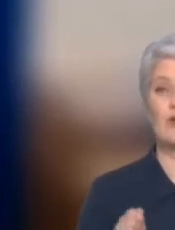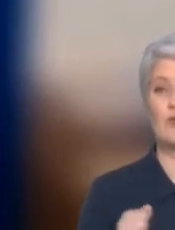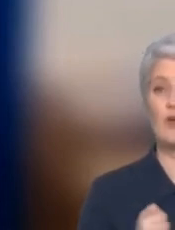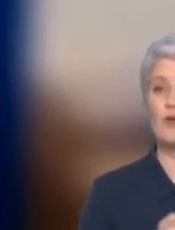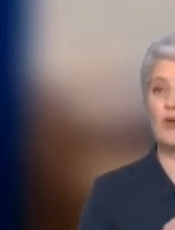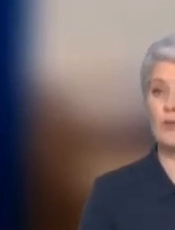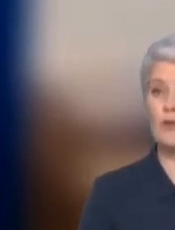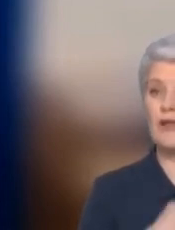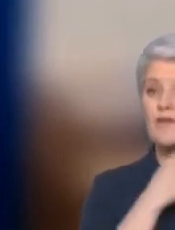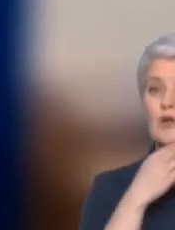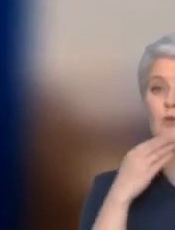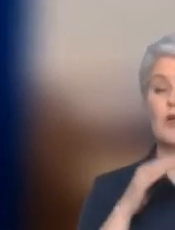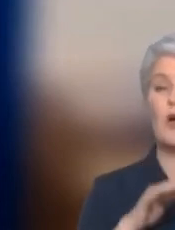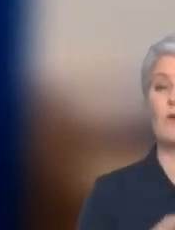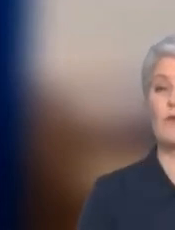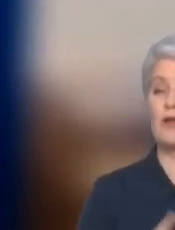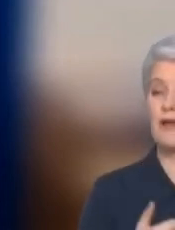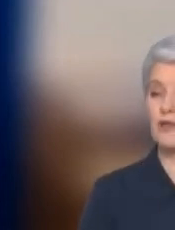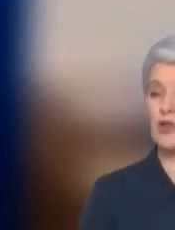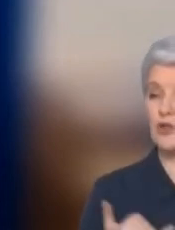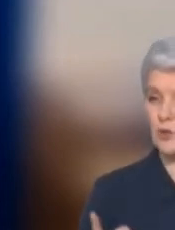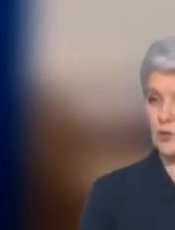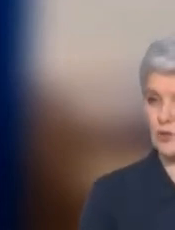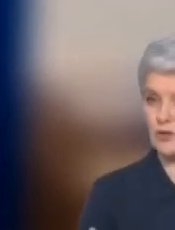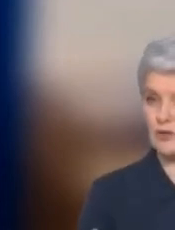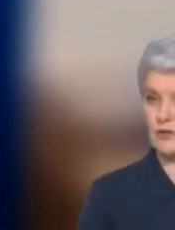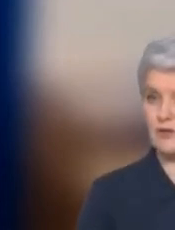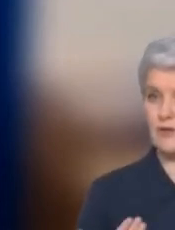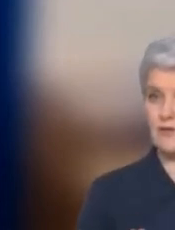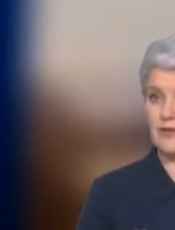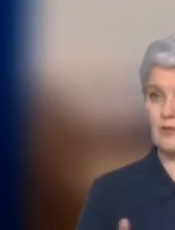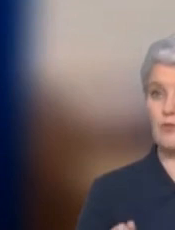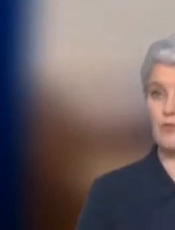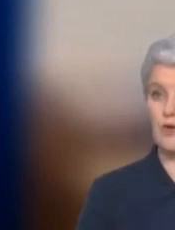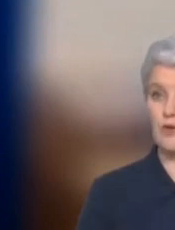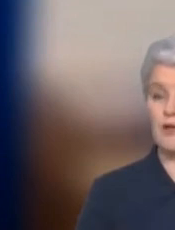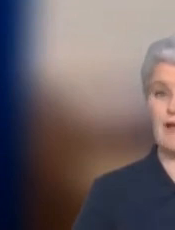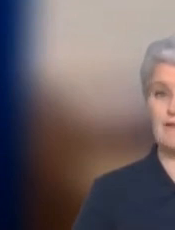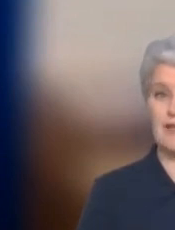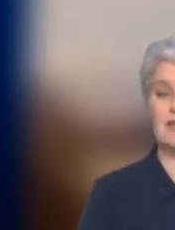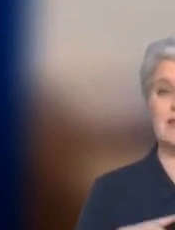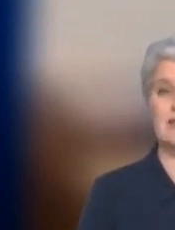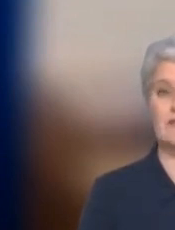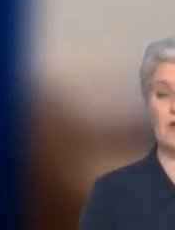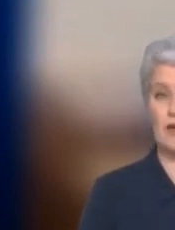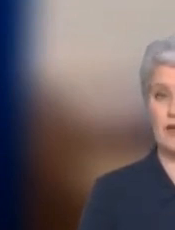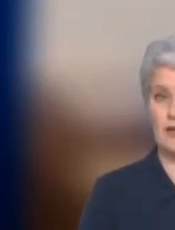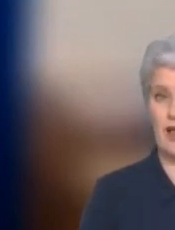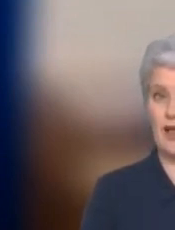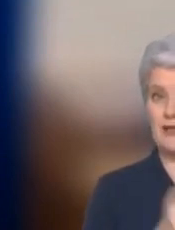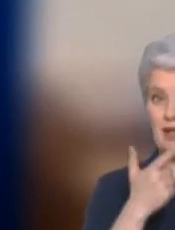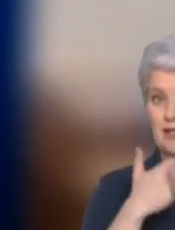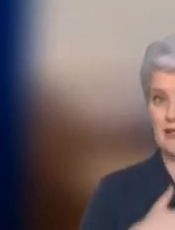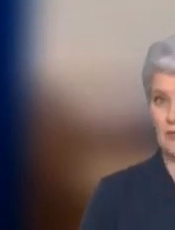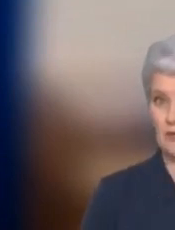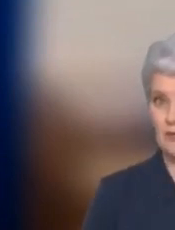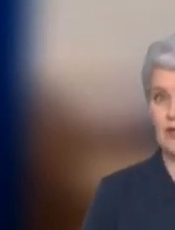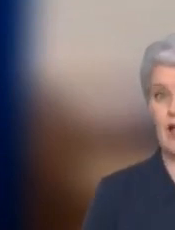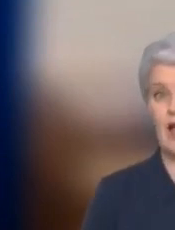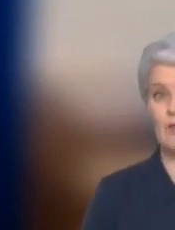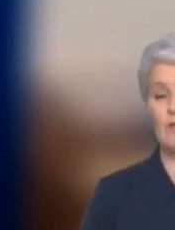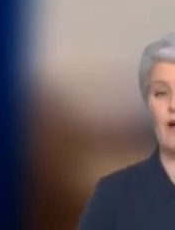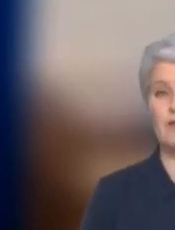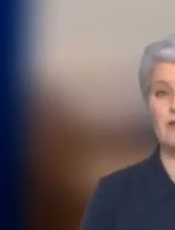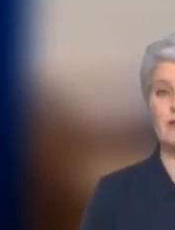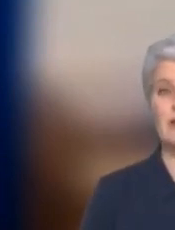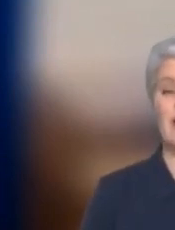в багатьох банках вже сьогодні, ви зможете внести свої дані і за себе сплатити, або внести прізвище,